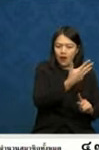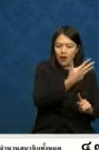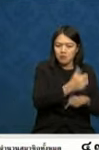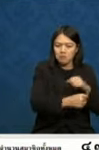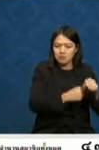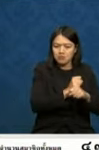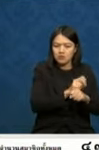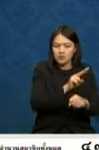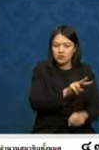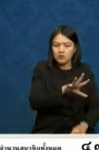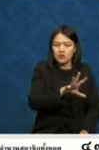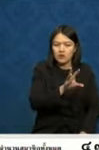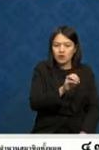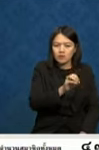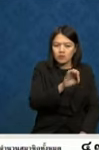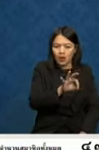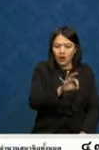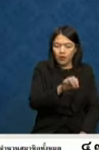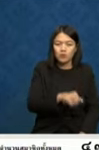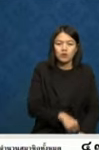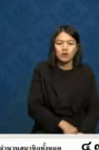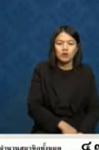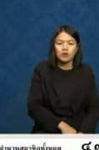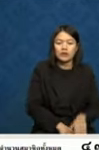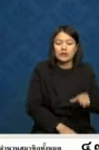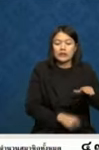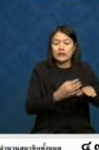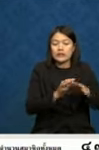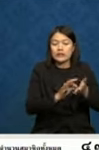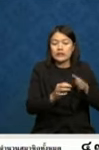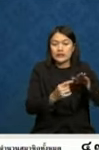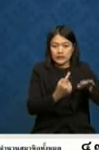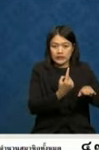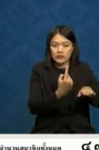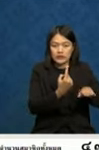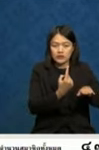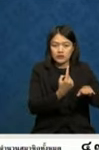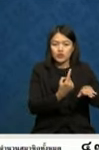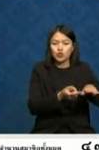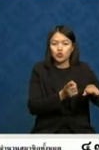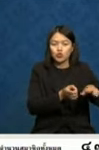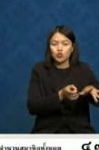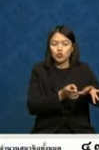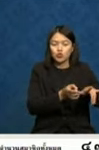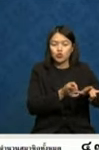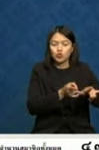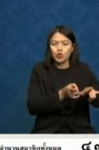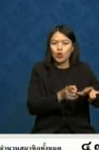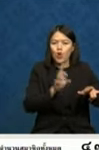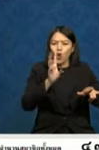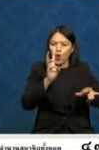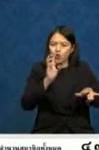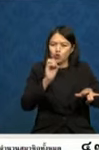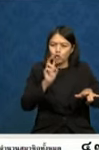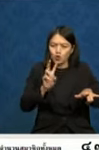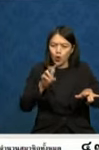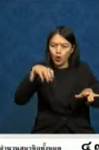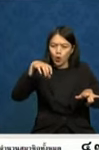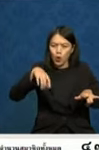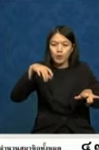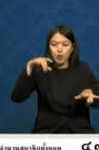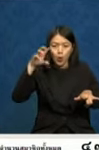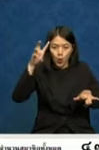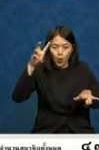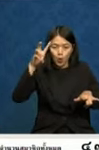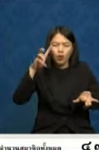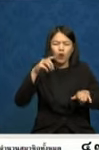ปี2559ครับจำนวน1เครื่องปัจจุบันประจำการอยู่ที่ฝูงบิน602กองบิน6มีอายุ